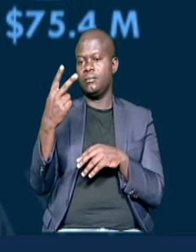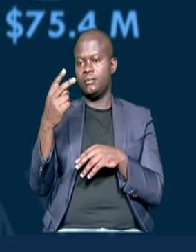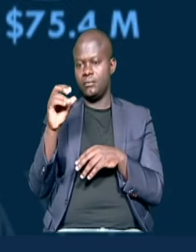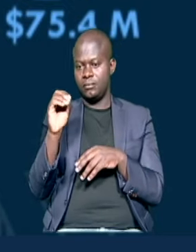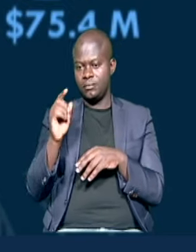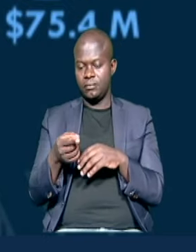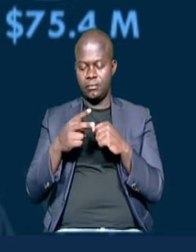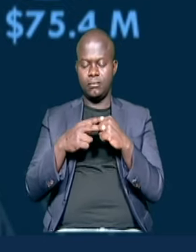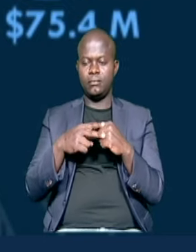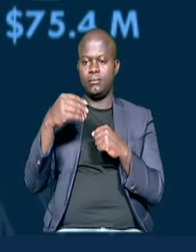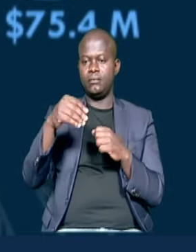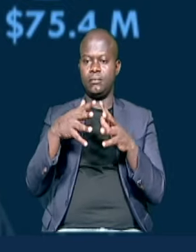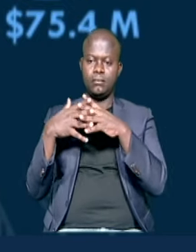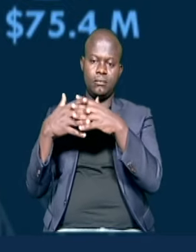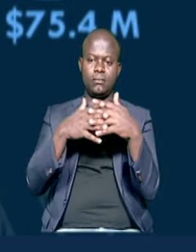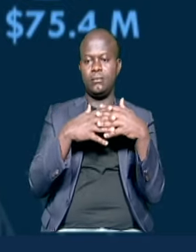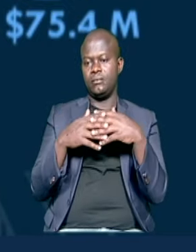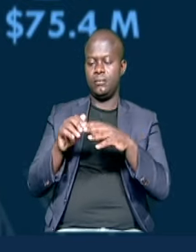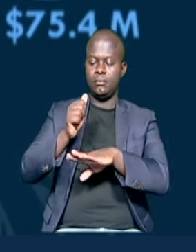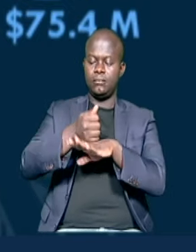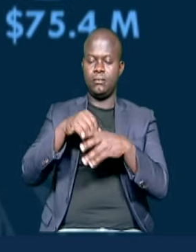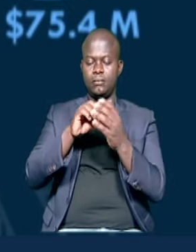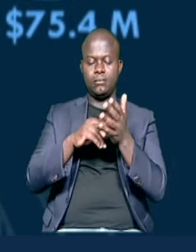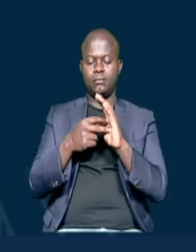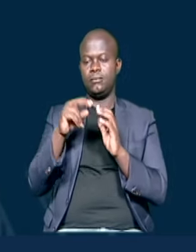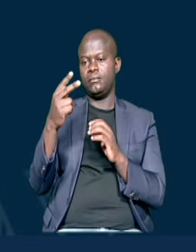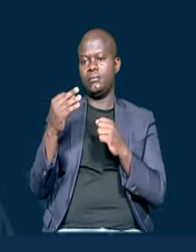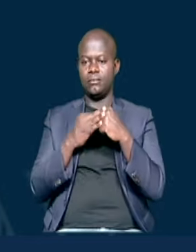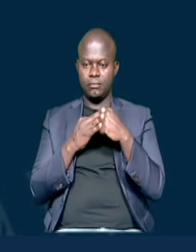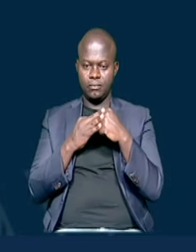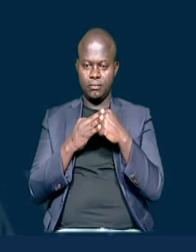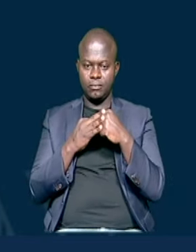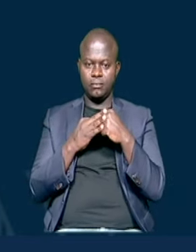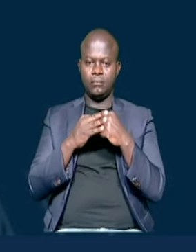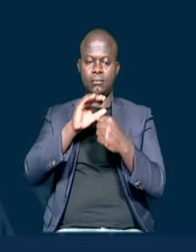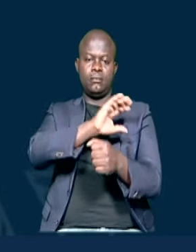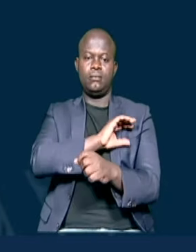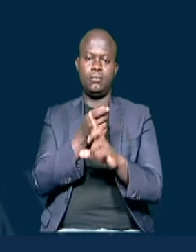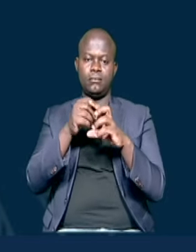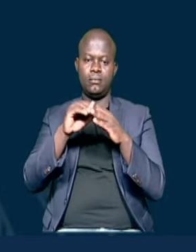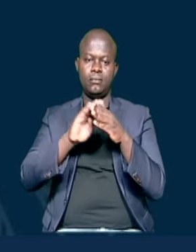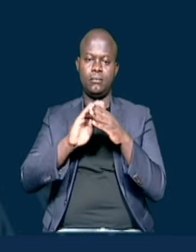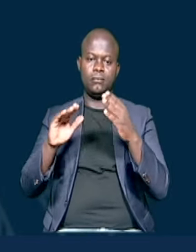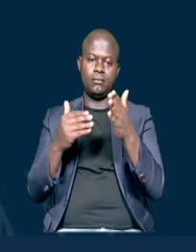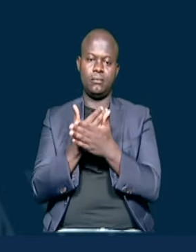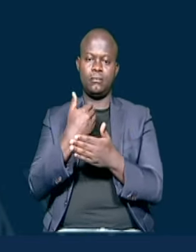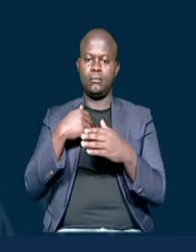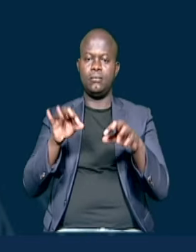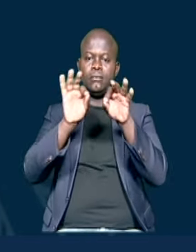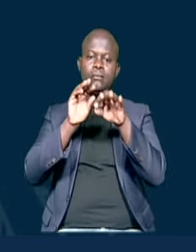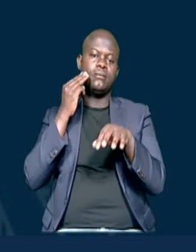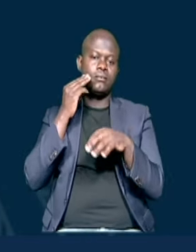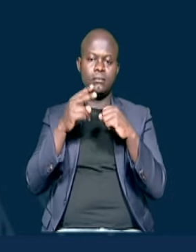127 z'amadolari ya Amerika ryashyizwe mu mishinga 28. Kanada yaturutsemo ishoramari rishya rifite agaciro ka